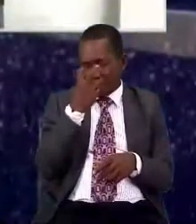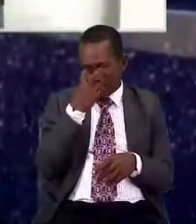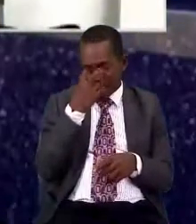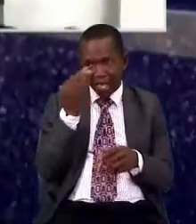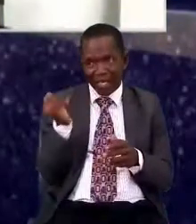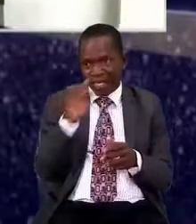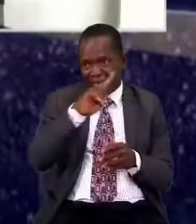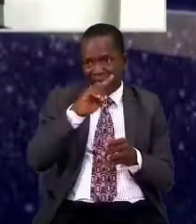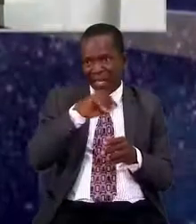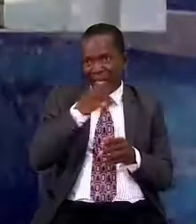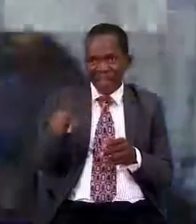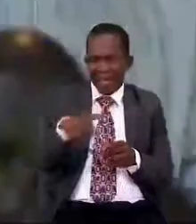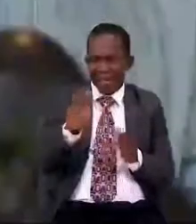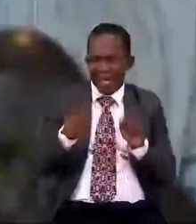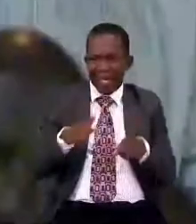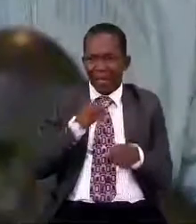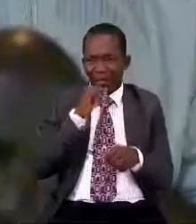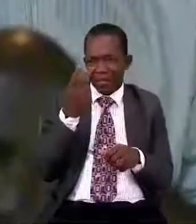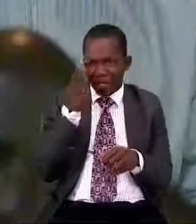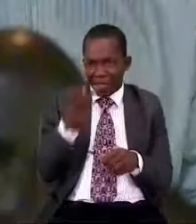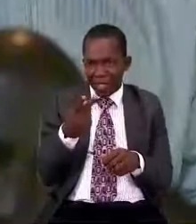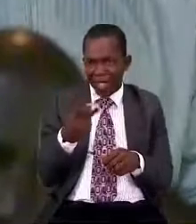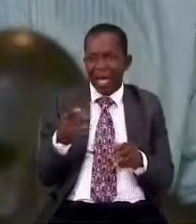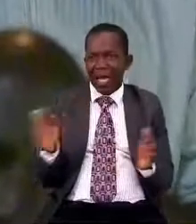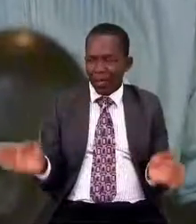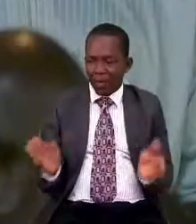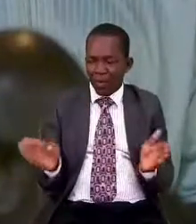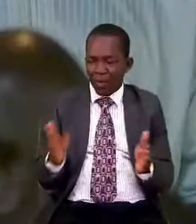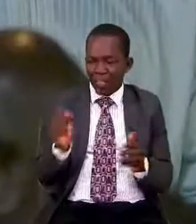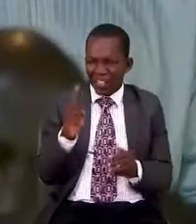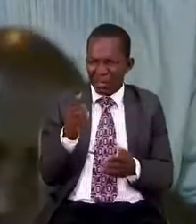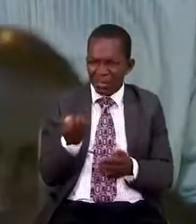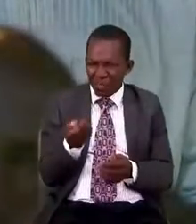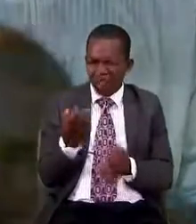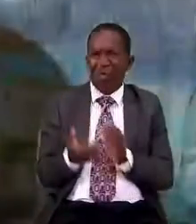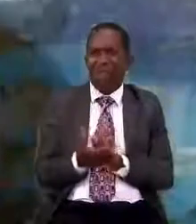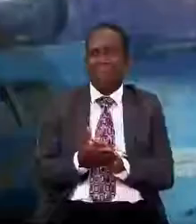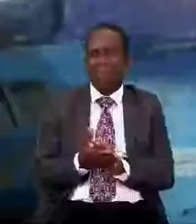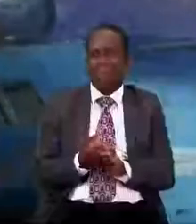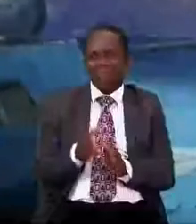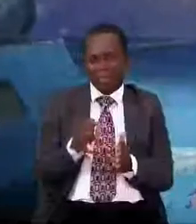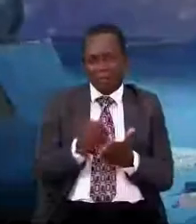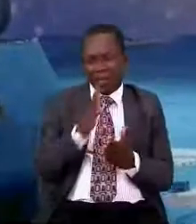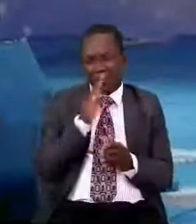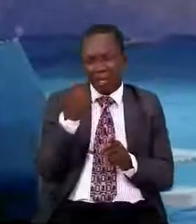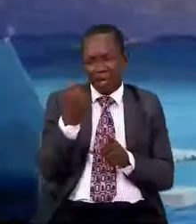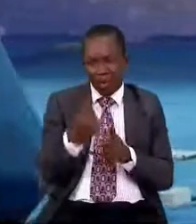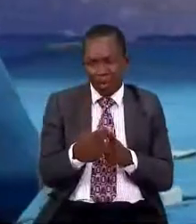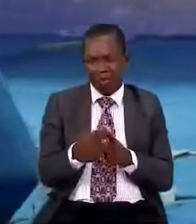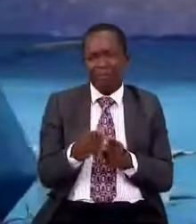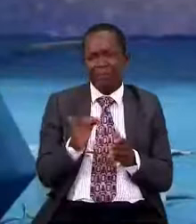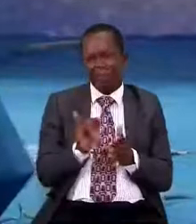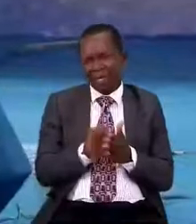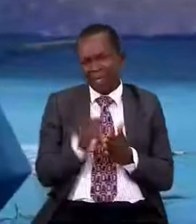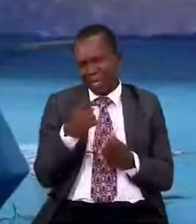Alors, ils ne croient pas voir, mais nous pouvons les aider. Alors, peut-être un nom. La prière est faite. Et